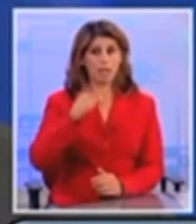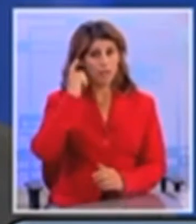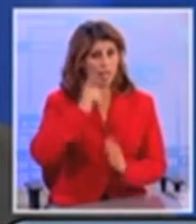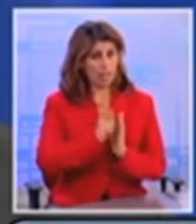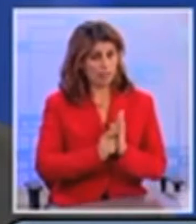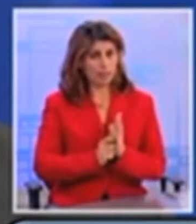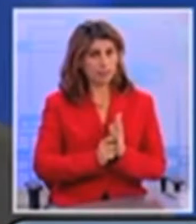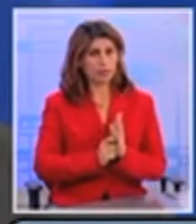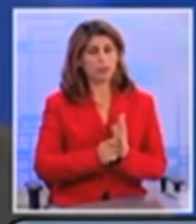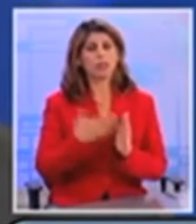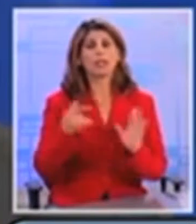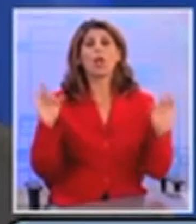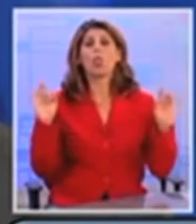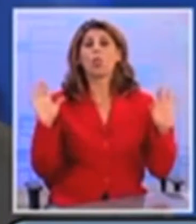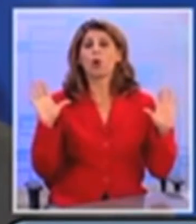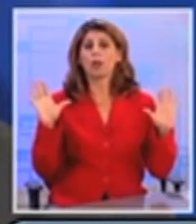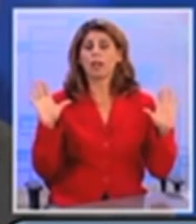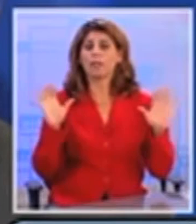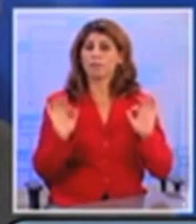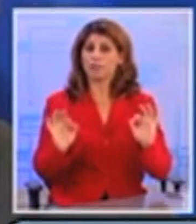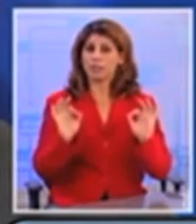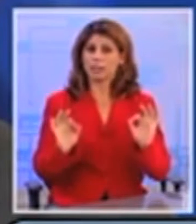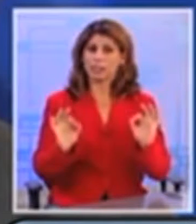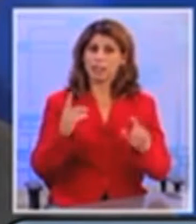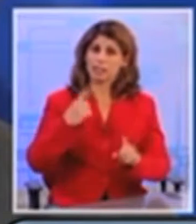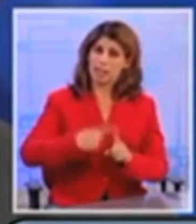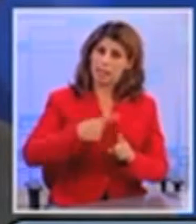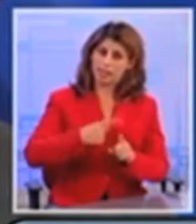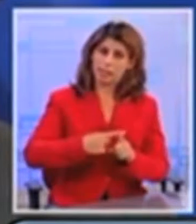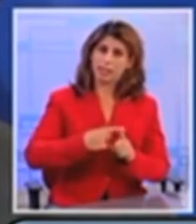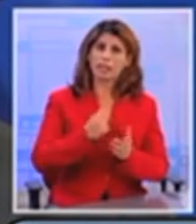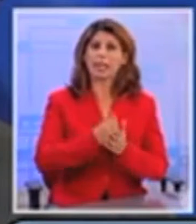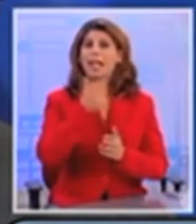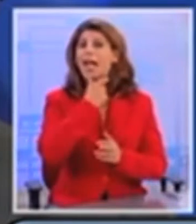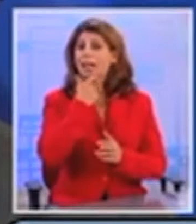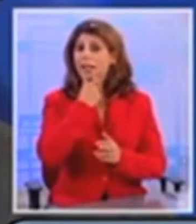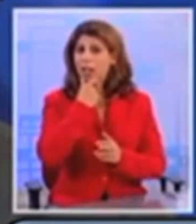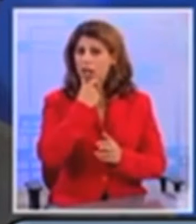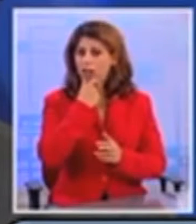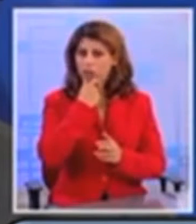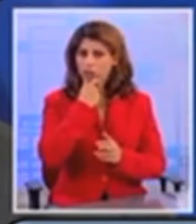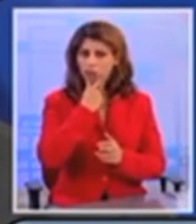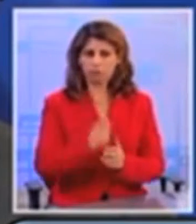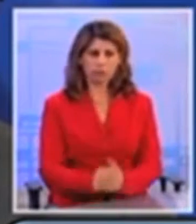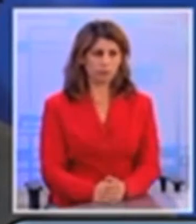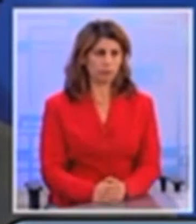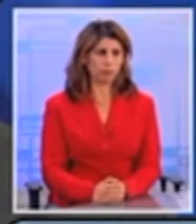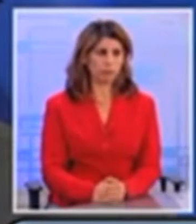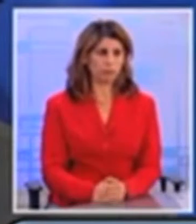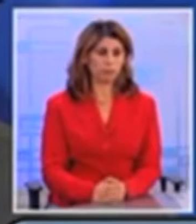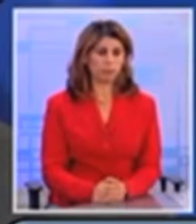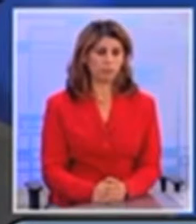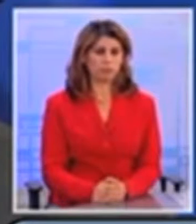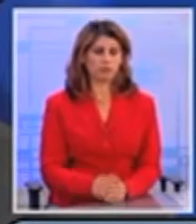gratuitement, évidemment, en grec et en anglais, et cela réalisé par le Parlement,